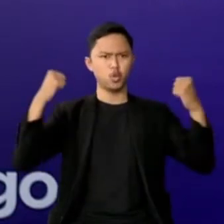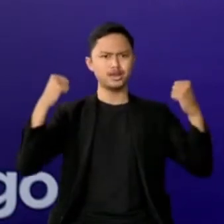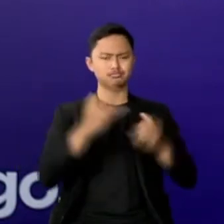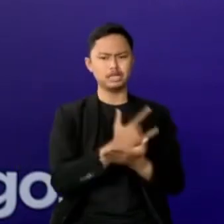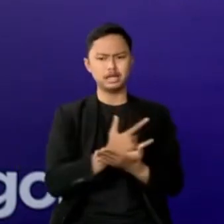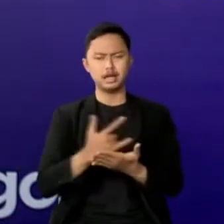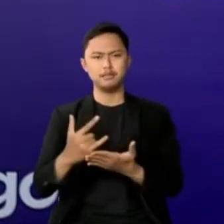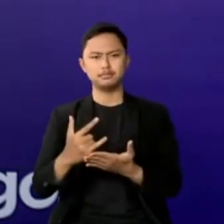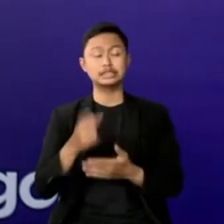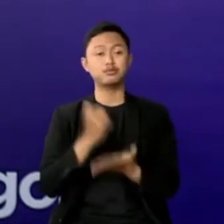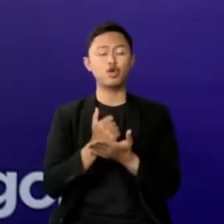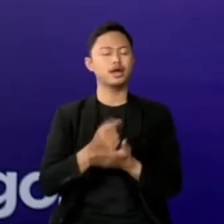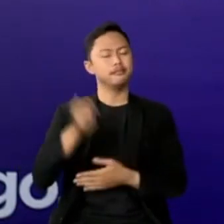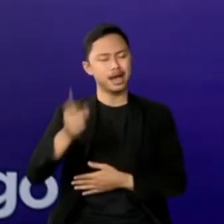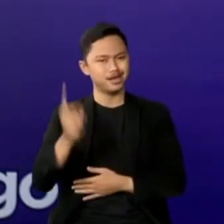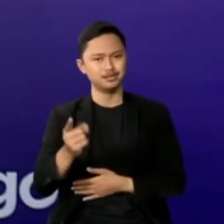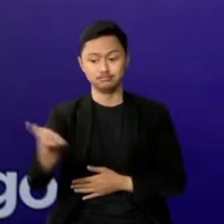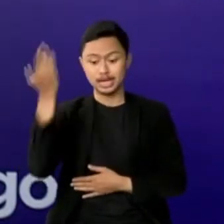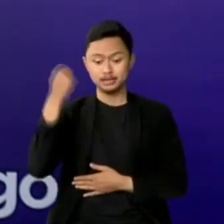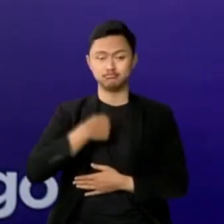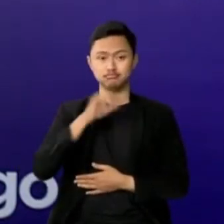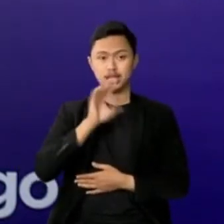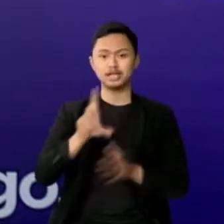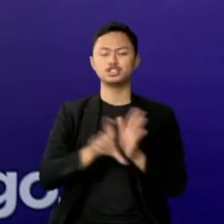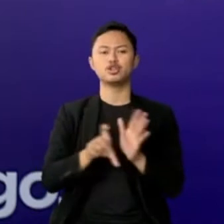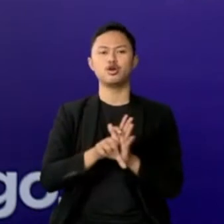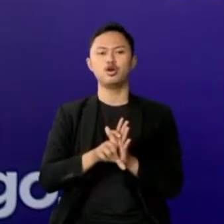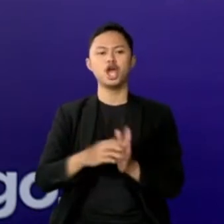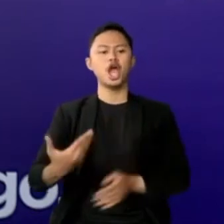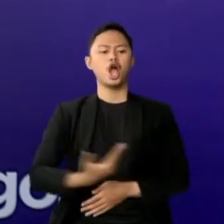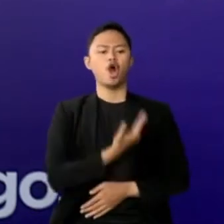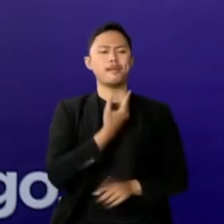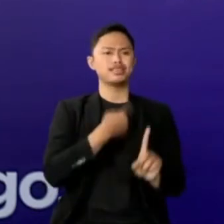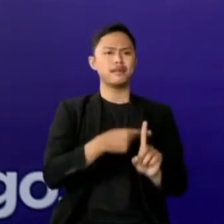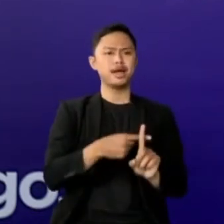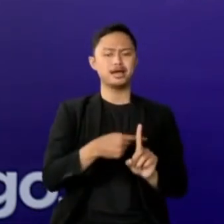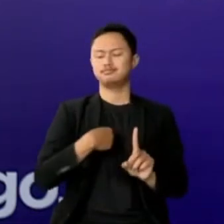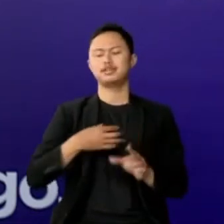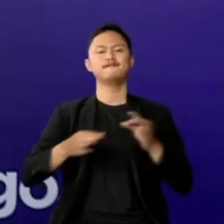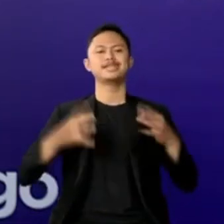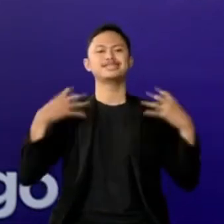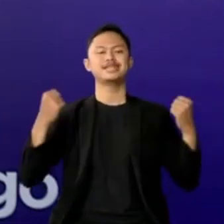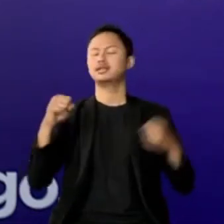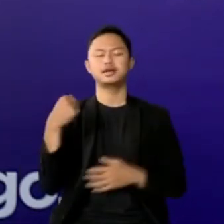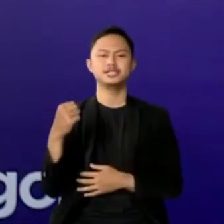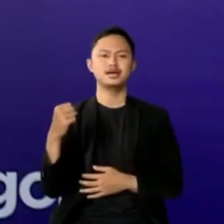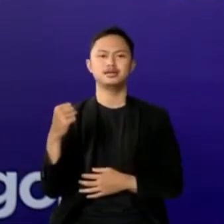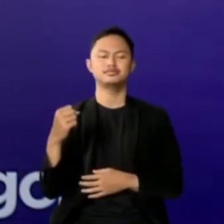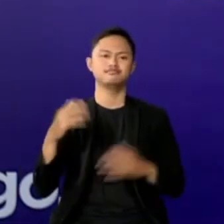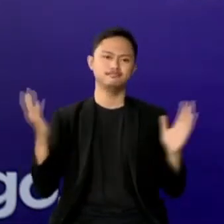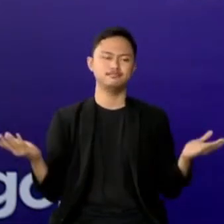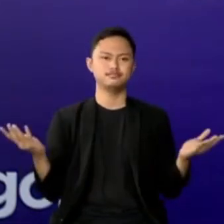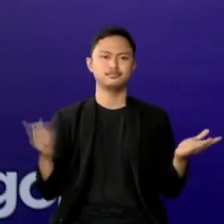berbahaya sekali seperti tadi kita sampaikan kalau sampai jumlah korbannya banyak kita nggak akan mampu nanti lama-lama melakukan itu